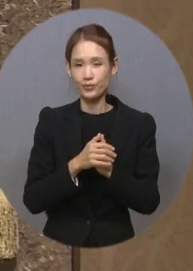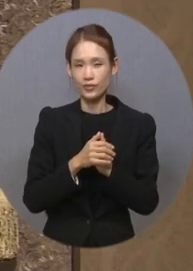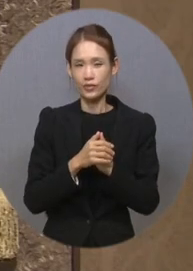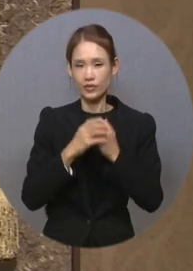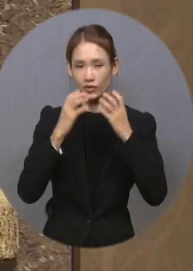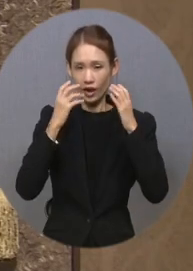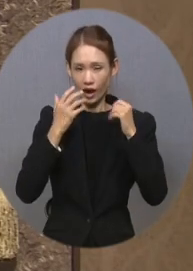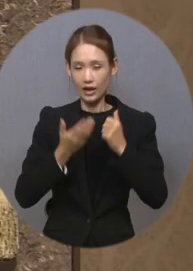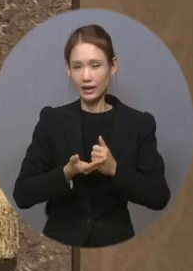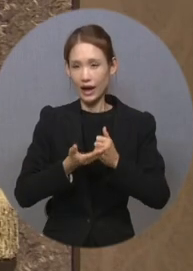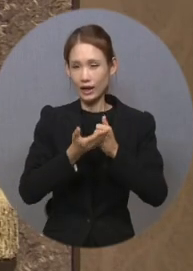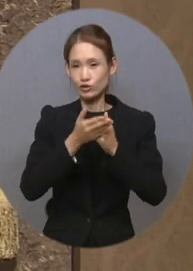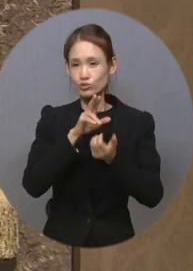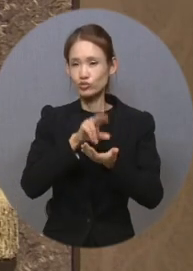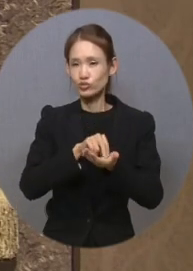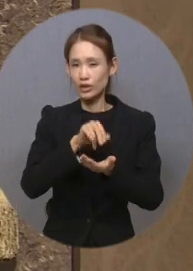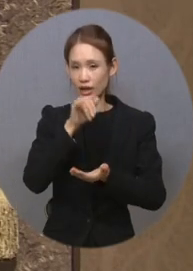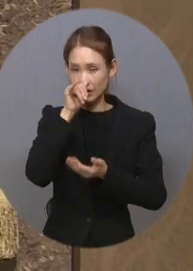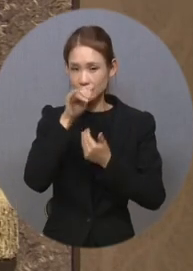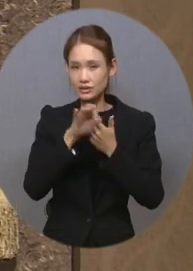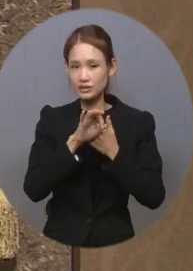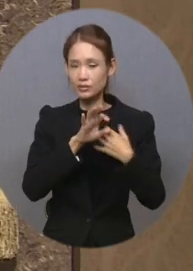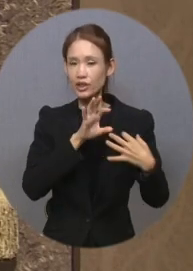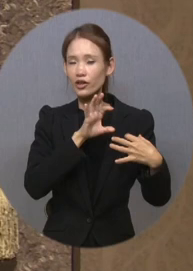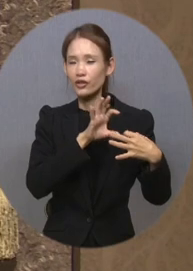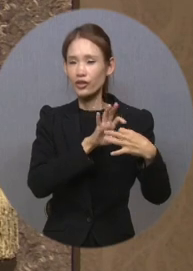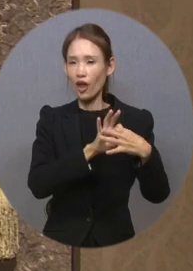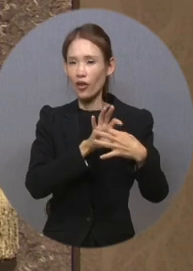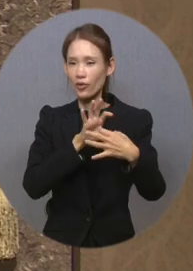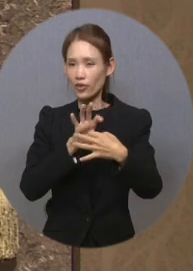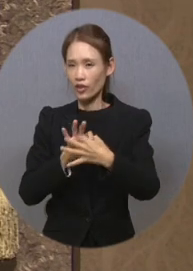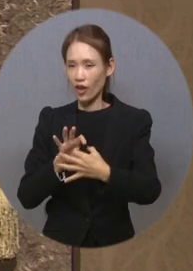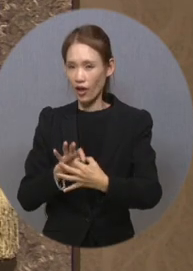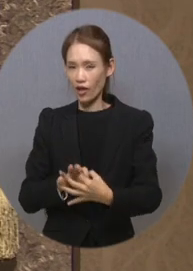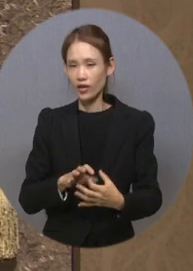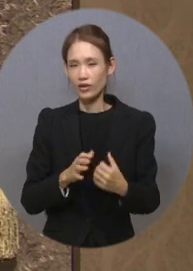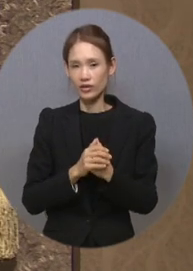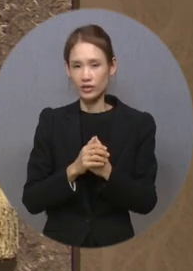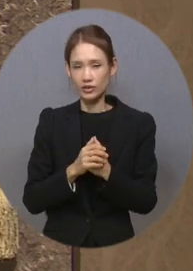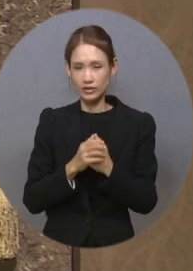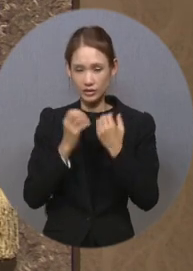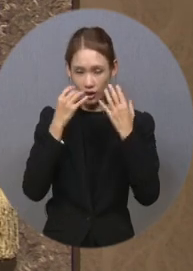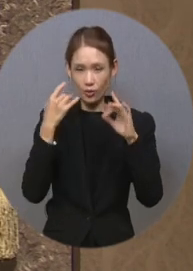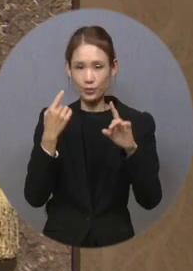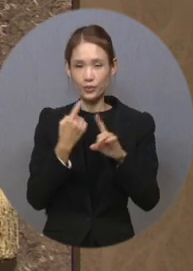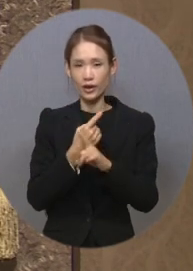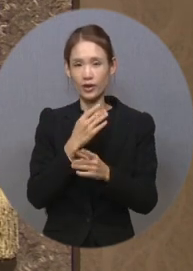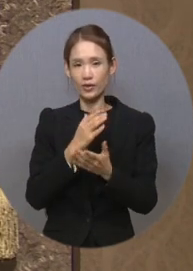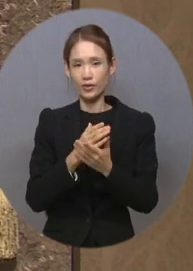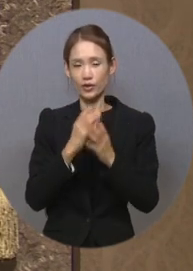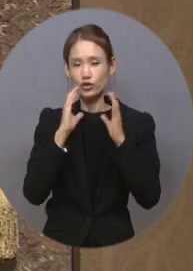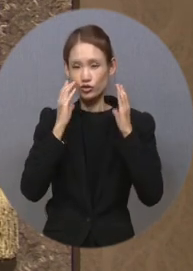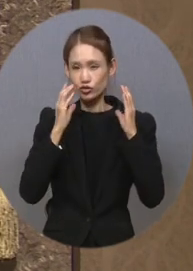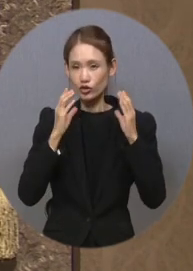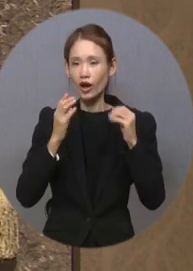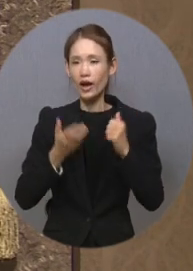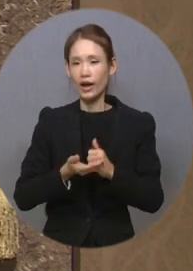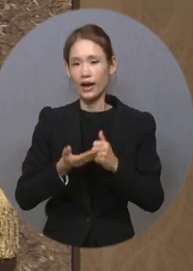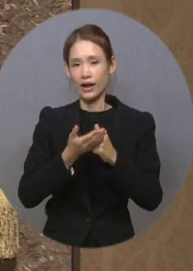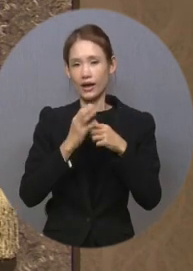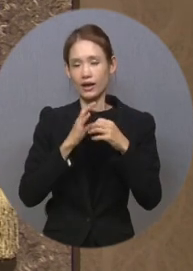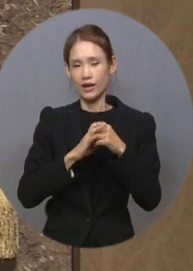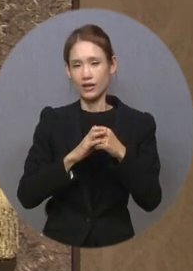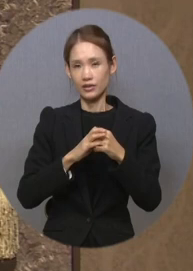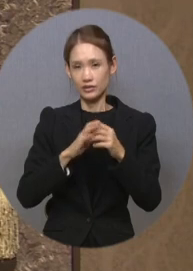아이 양육 문제가 있는 가정에는 그런 사업들을 연결해 주면 되는 것이거든요. 새로운 게 아니고. 그래서 육아에 대해서는 우선적으로